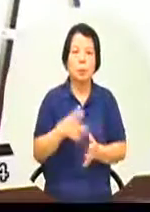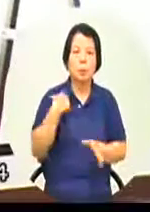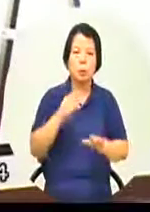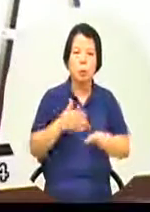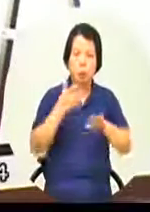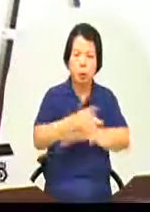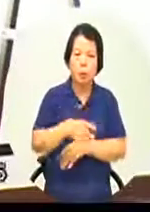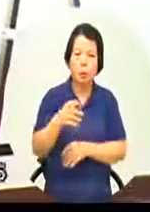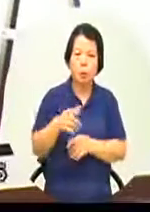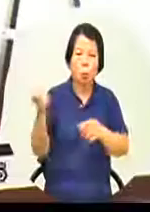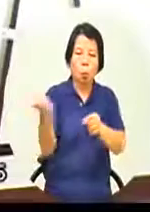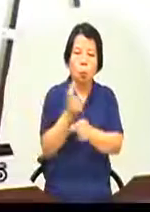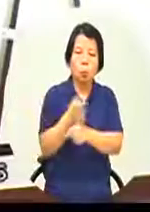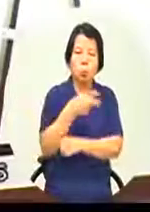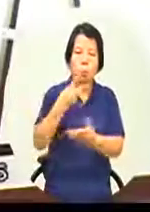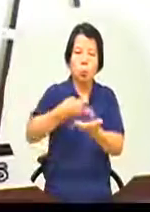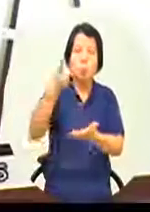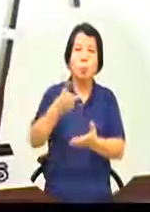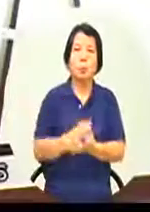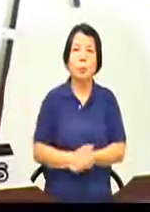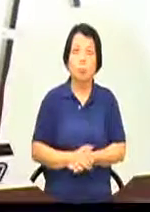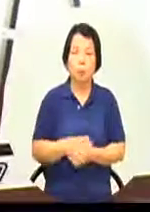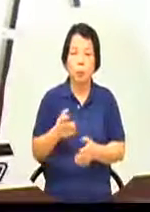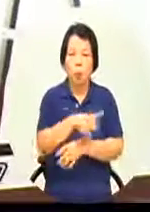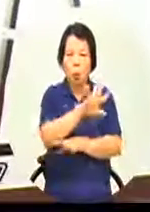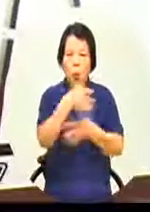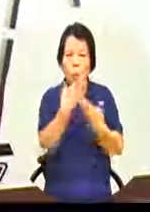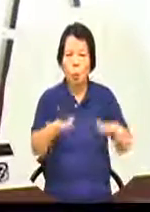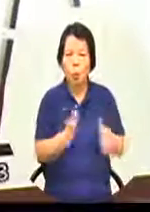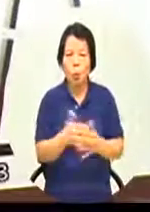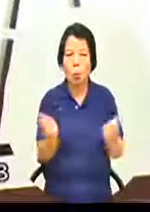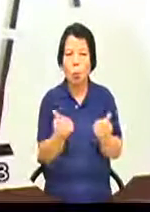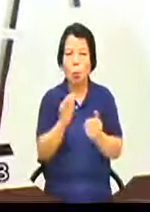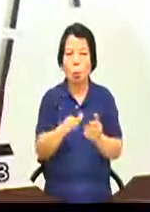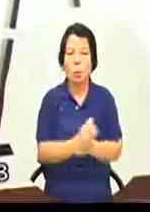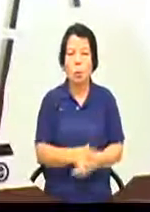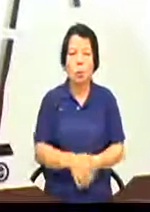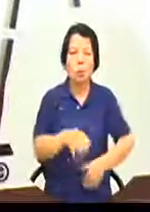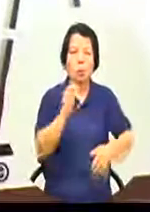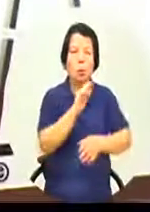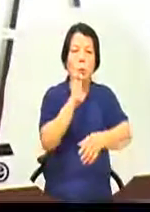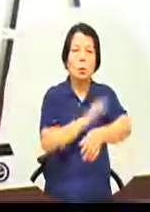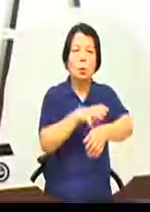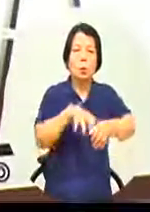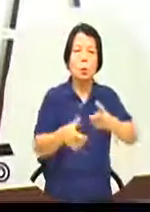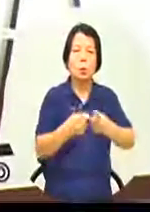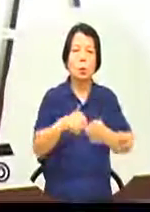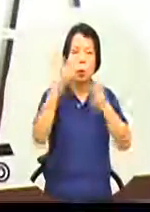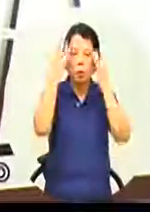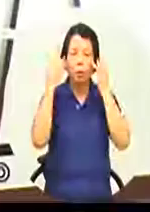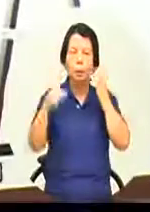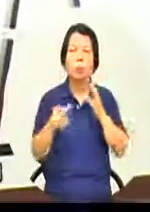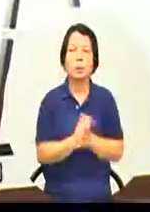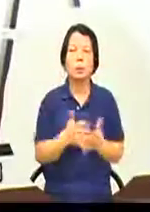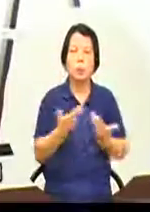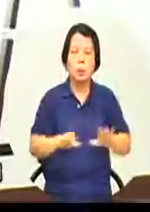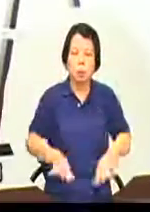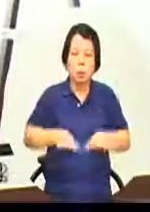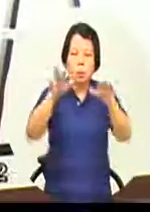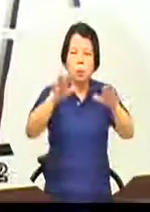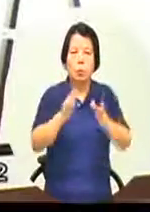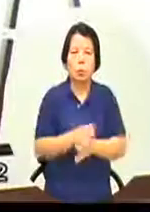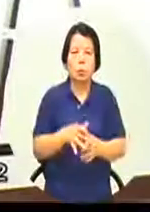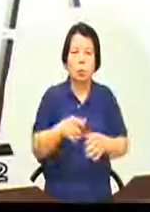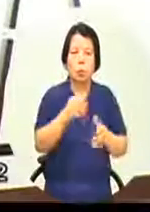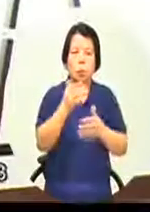风灾，有看到的一些问题，除了其他议员在左南区有讲过的几个易淹水路段，然后包含水